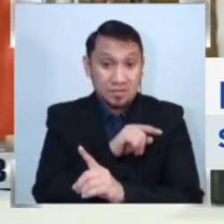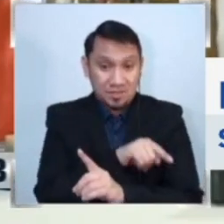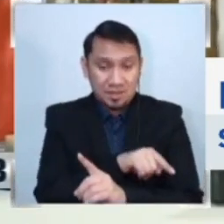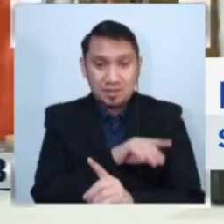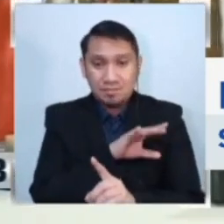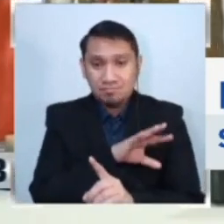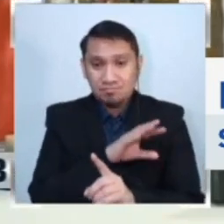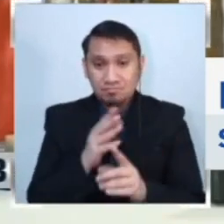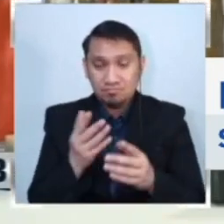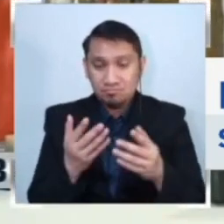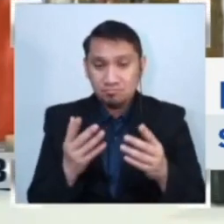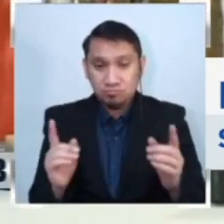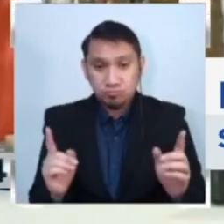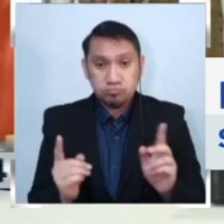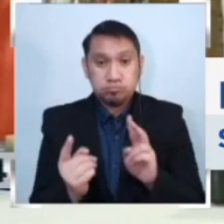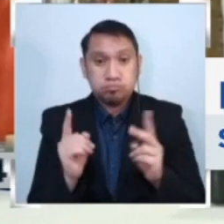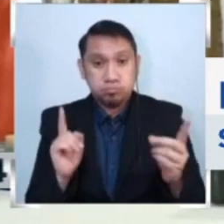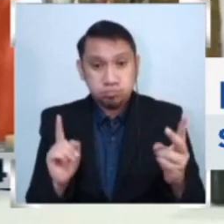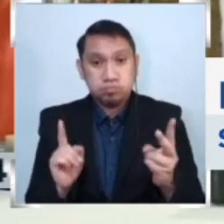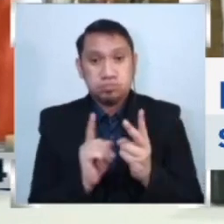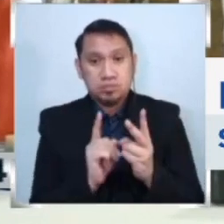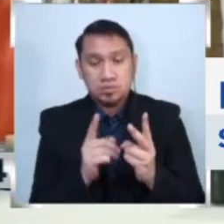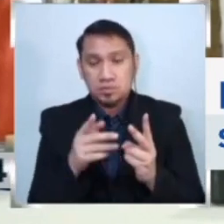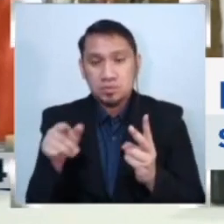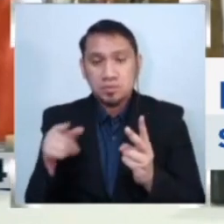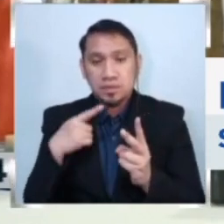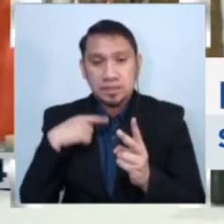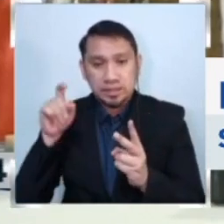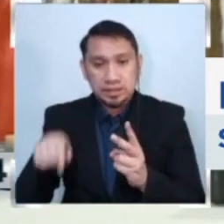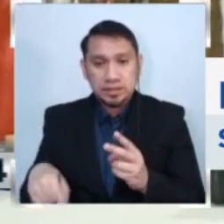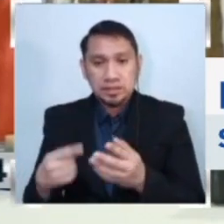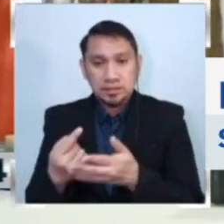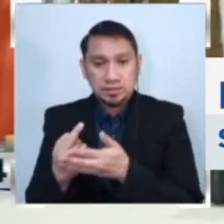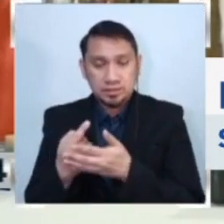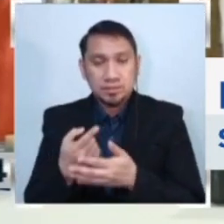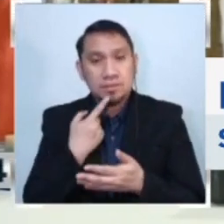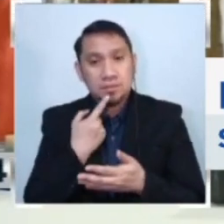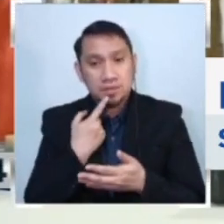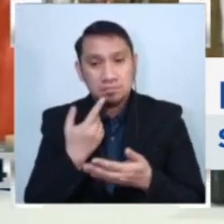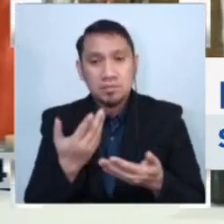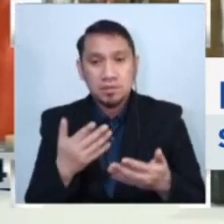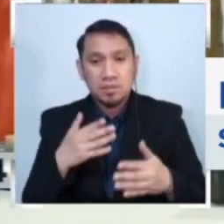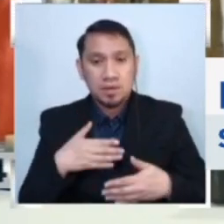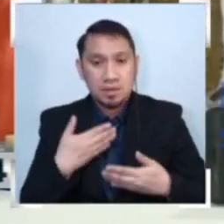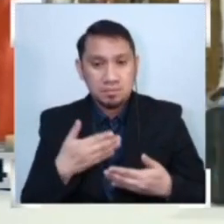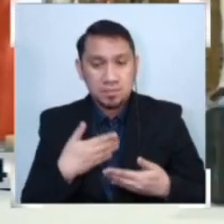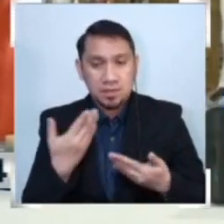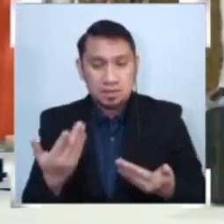COVID-19. Sinabi ng Pangulo na masaya siya sa pagbabalik sa kanyang lingguhang programa.